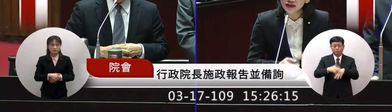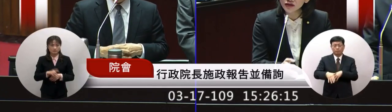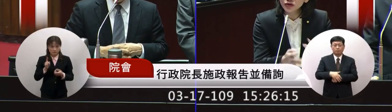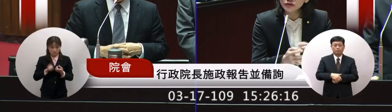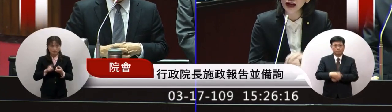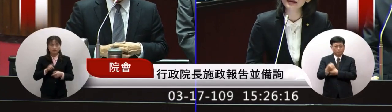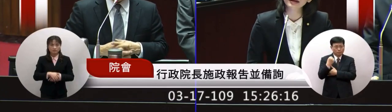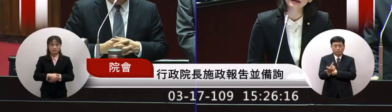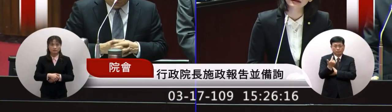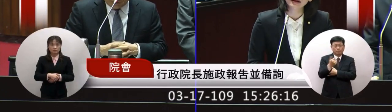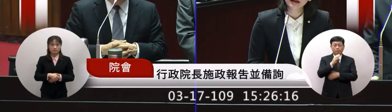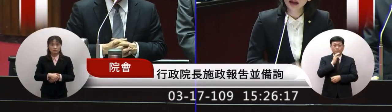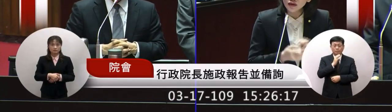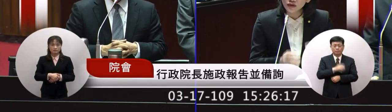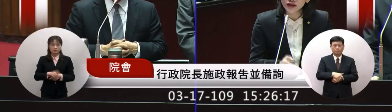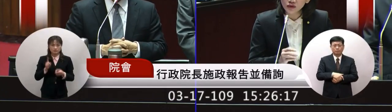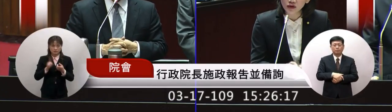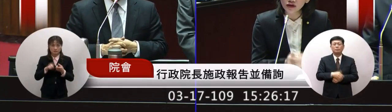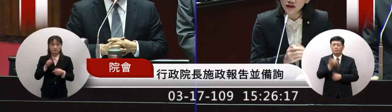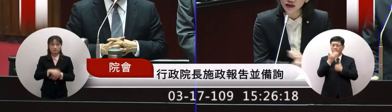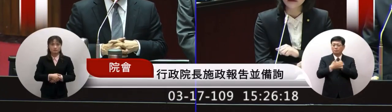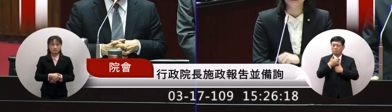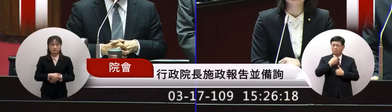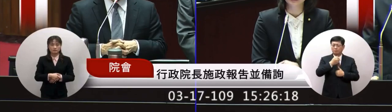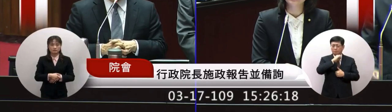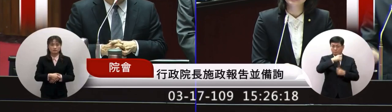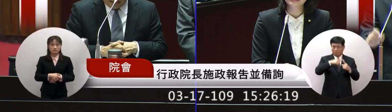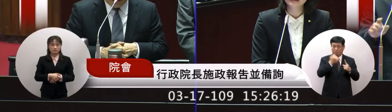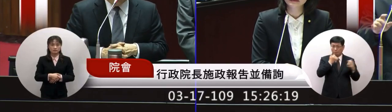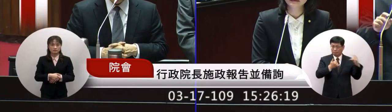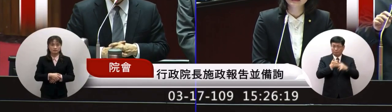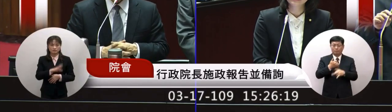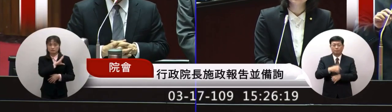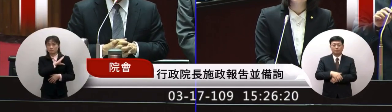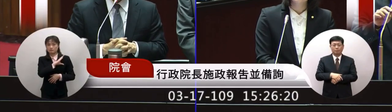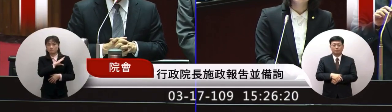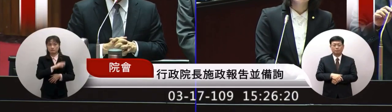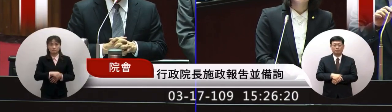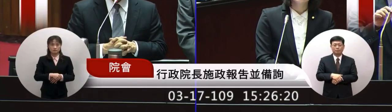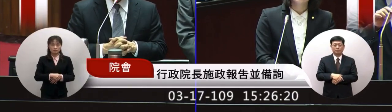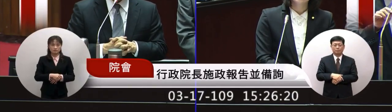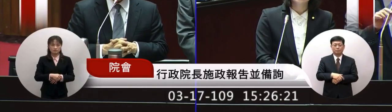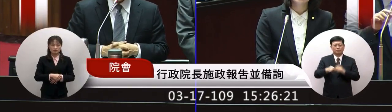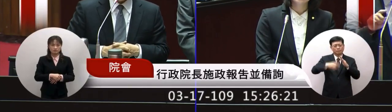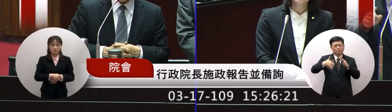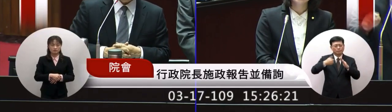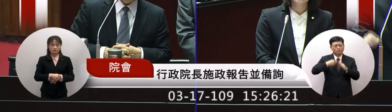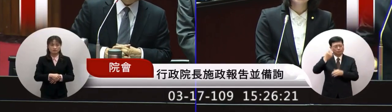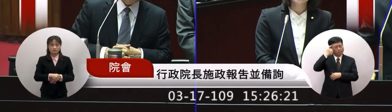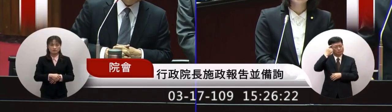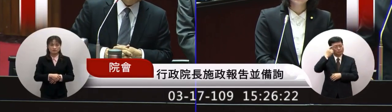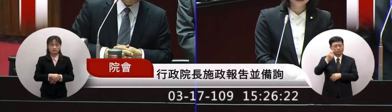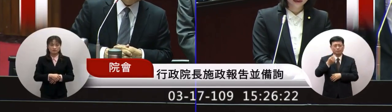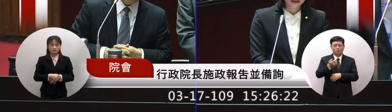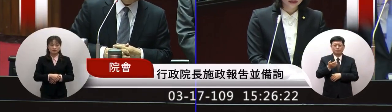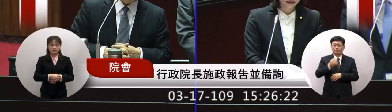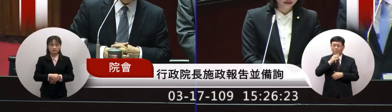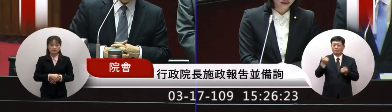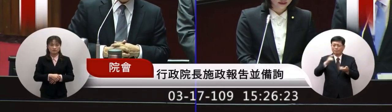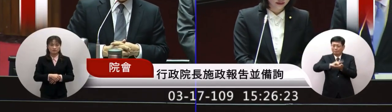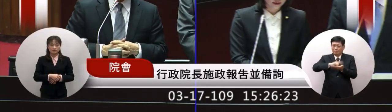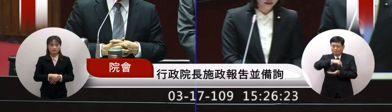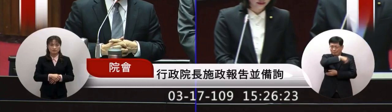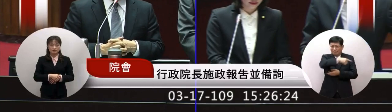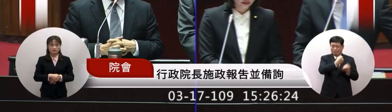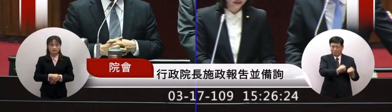错， 来尽速达成， 对的， 让我们的国人可以返台。 当然， 好。那院长，我想啊，除了在武汉的台湾